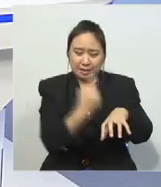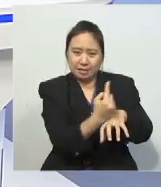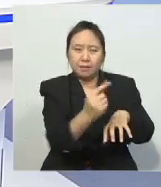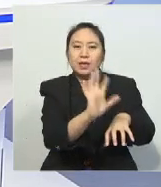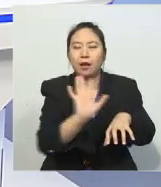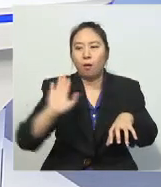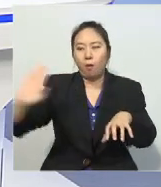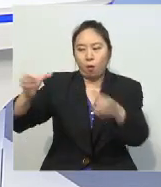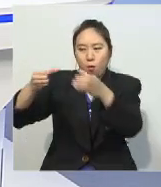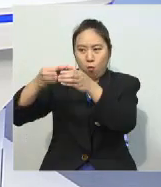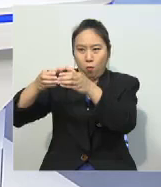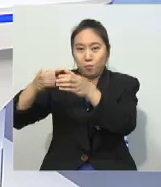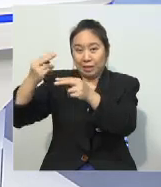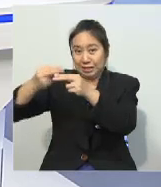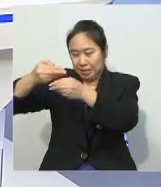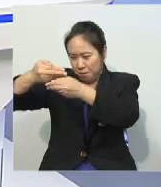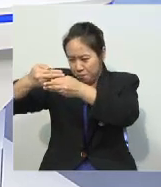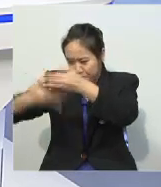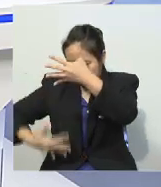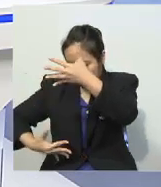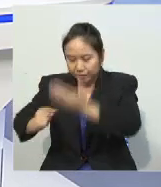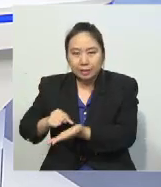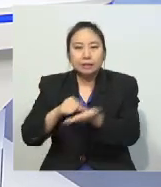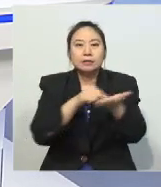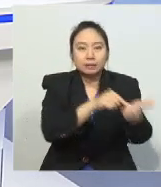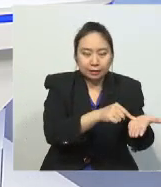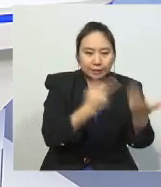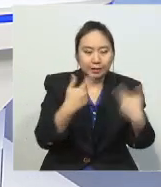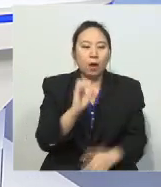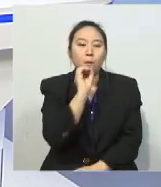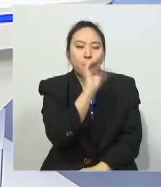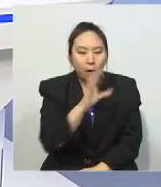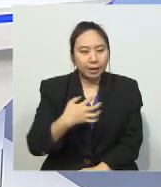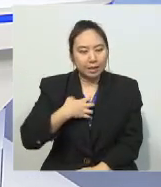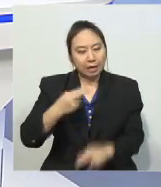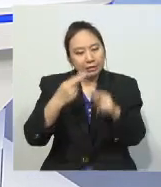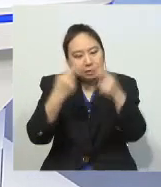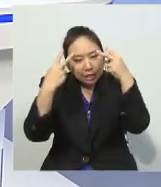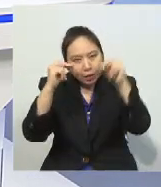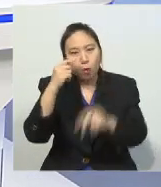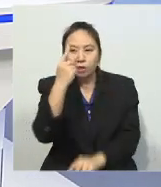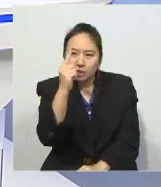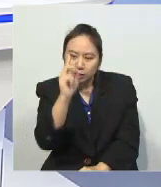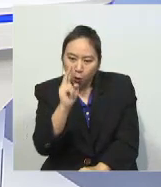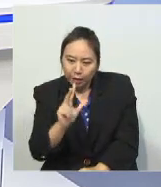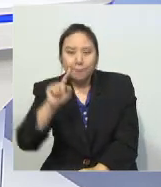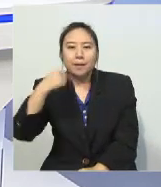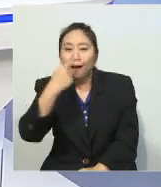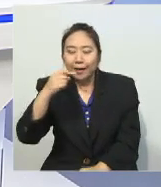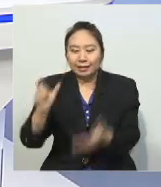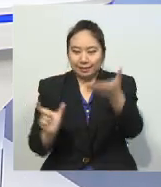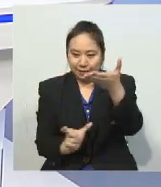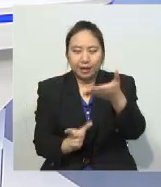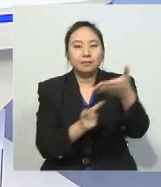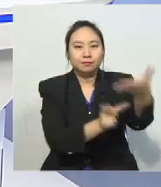ซึ่งบัญชีรายชื่อพร้อมกันนั้นก็จะแนบด้วยว่าพรรคนั้นจะเสนอใครเป็นแคนดิเดตนายกรัฐมนตรี1 2 3เรียงรายชื่อกันลงมา